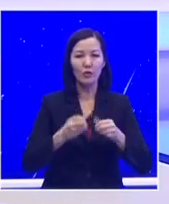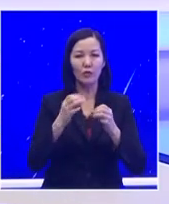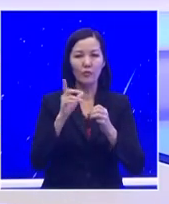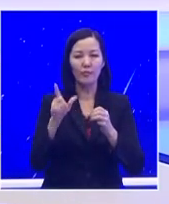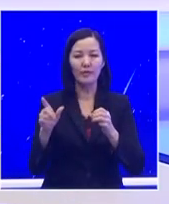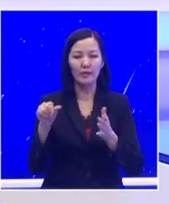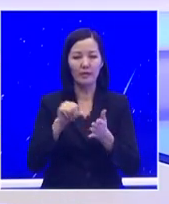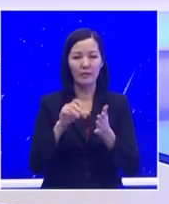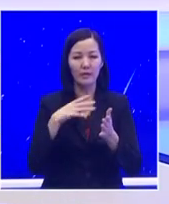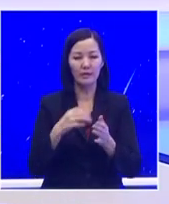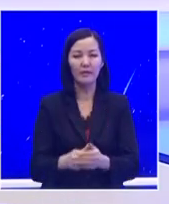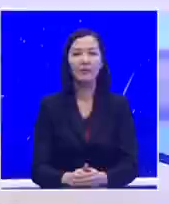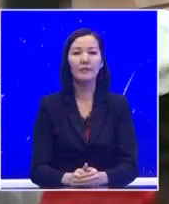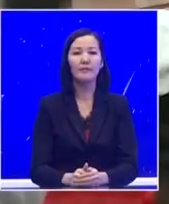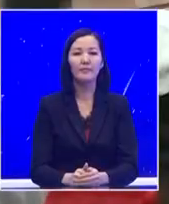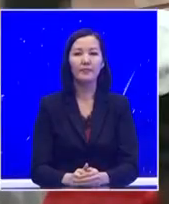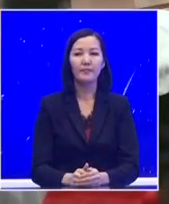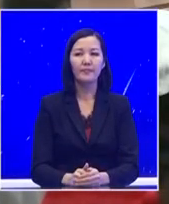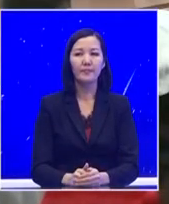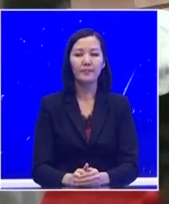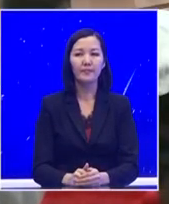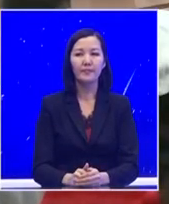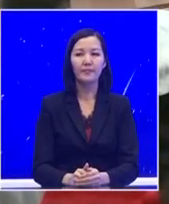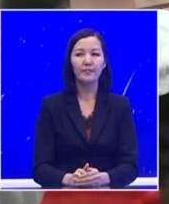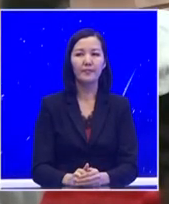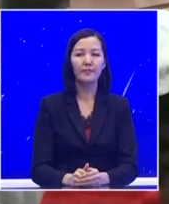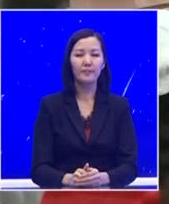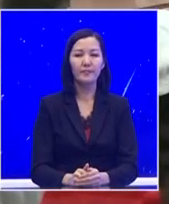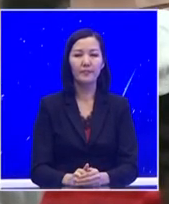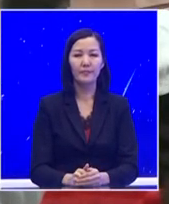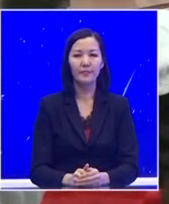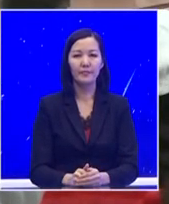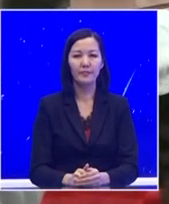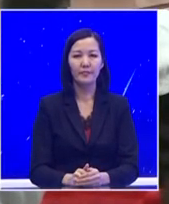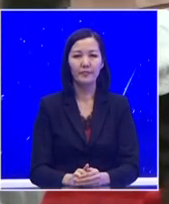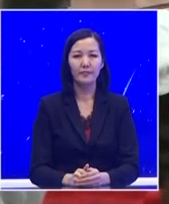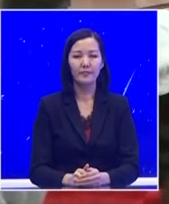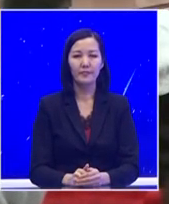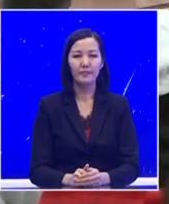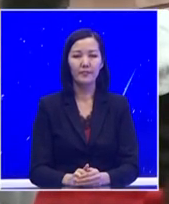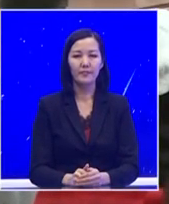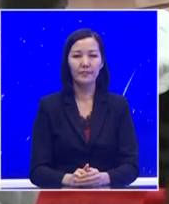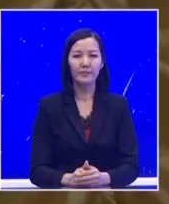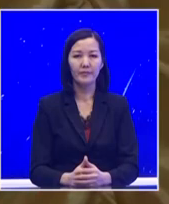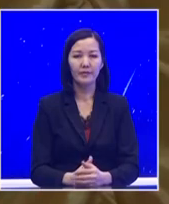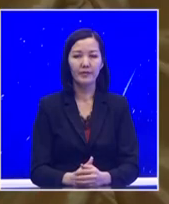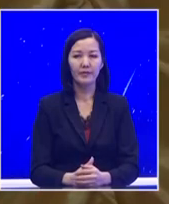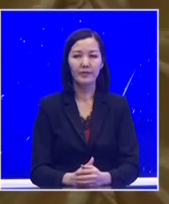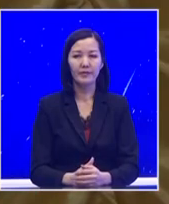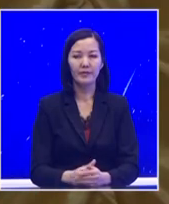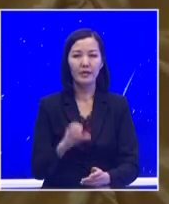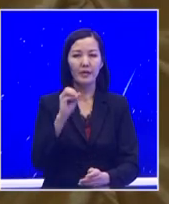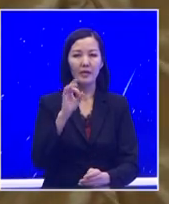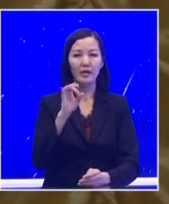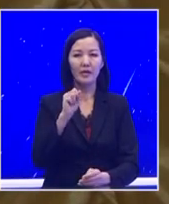тарта айтыскер қатысты. Қашанда сөздер еді, баталыға сәттілік тілеңіздер, сапар ма? Ерасыл